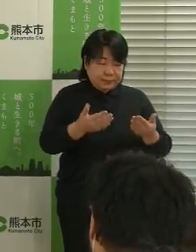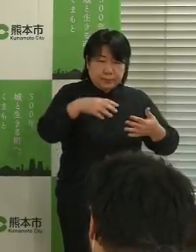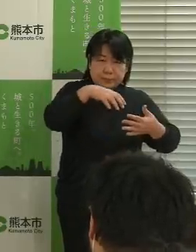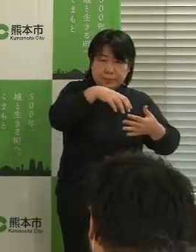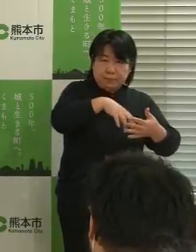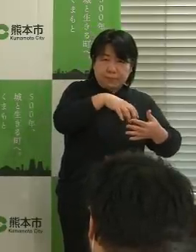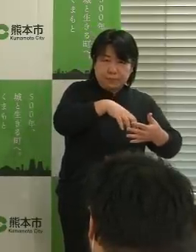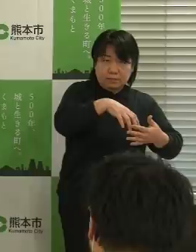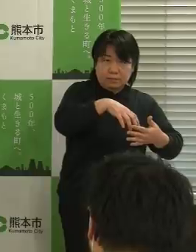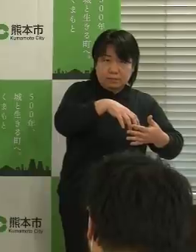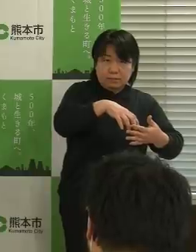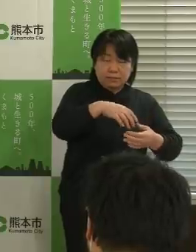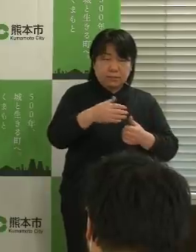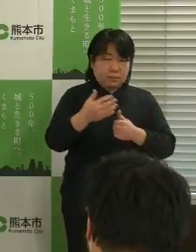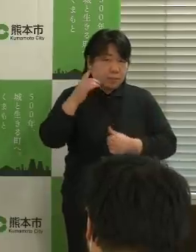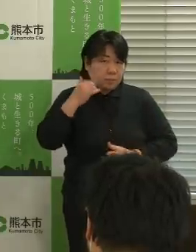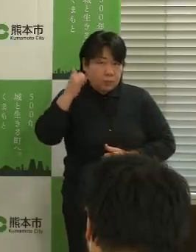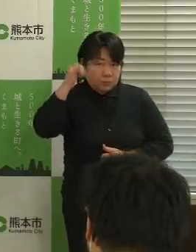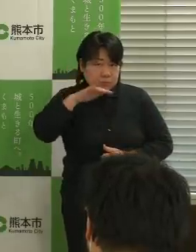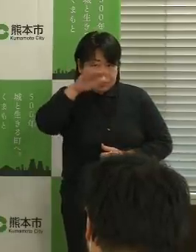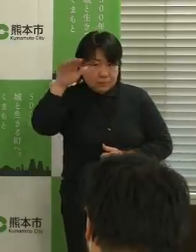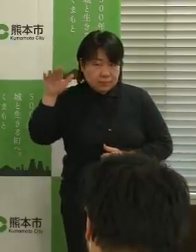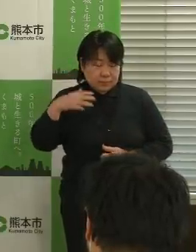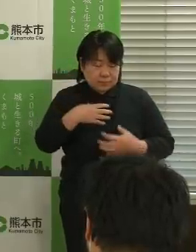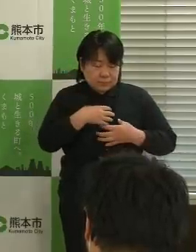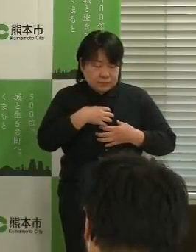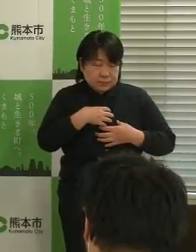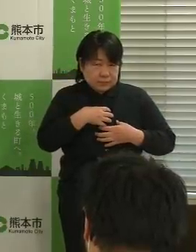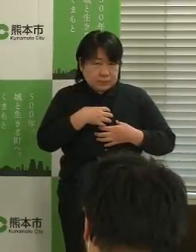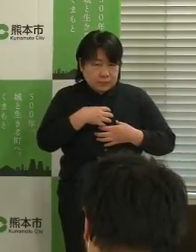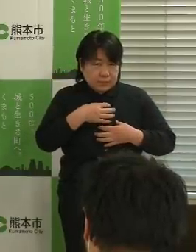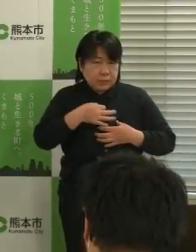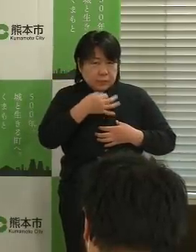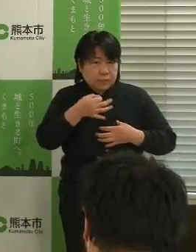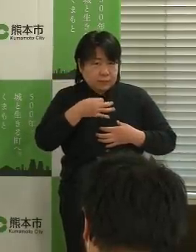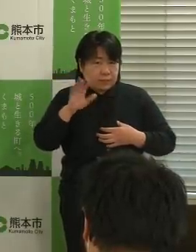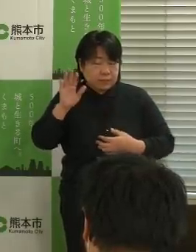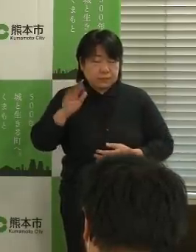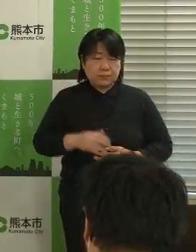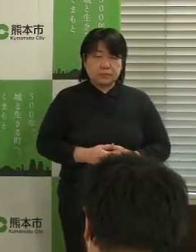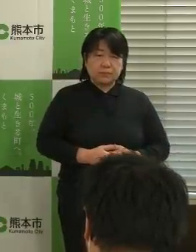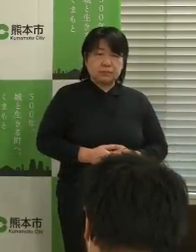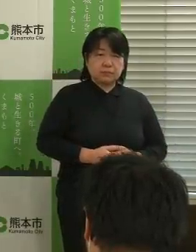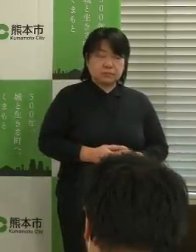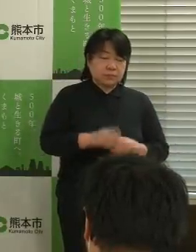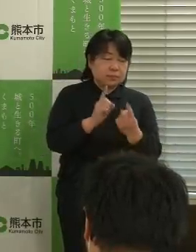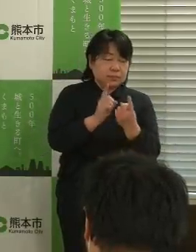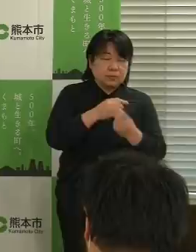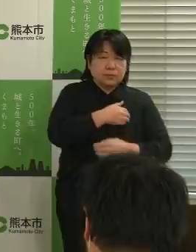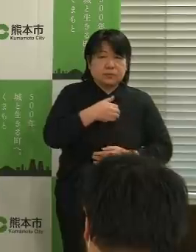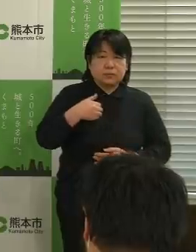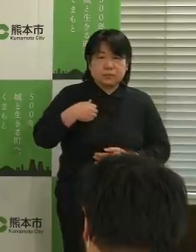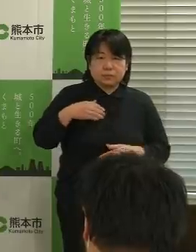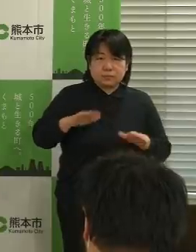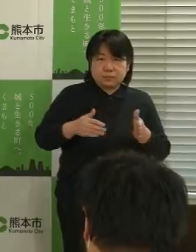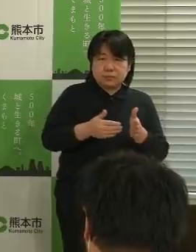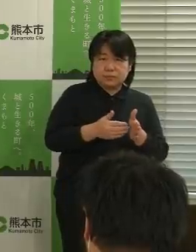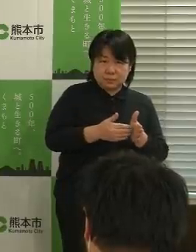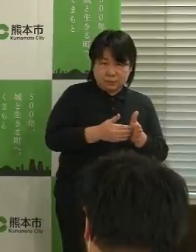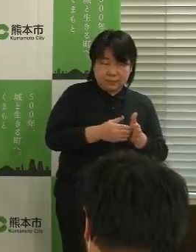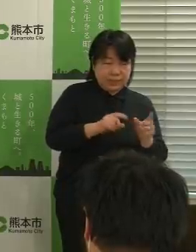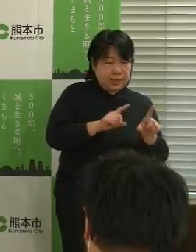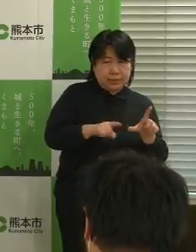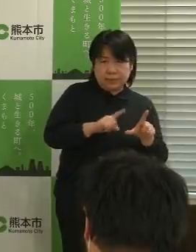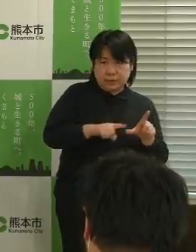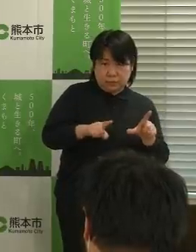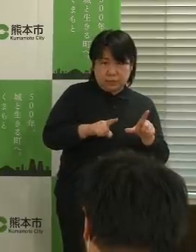ねその保護者の皆さんからも非常に心配の声がございます。ですのでそういうものに対応できるようにこれまで、タブレットを